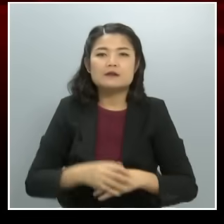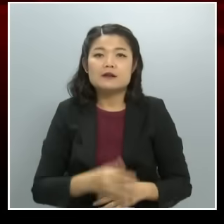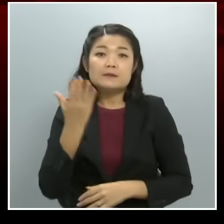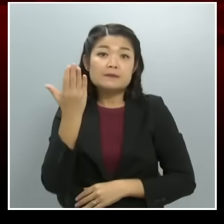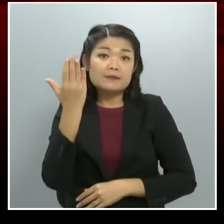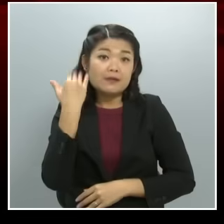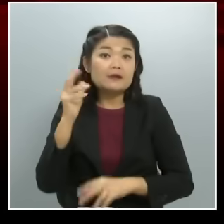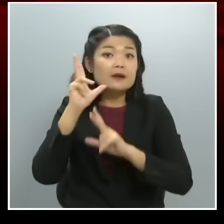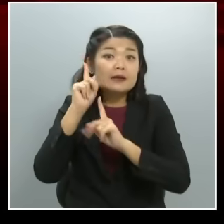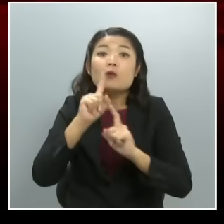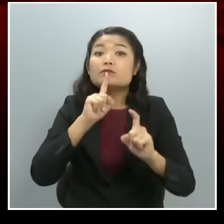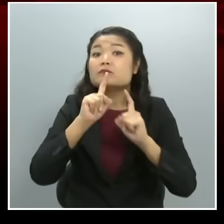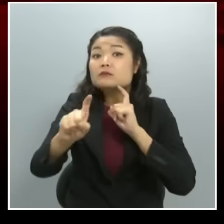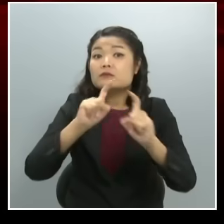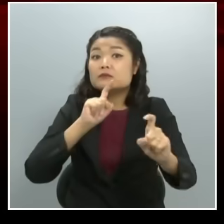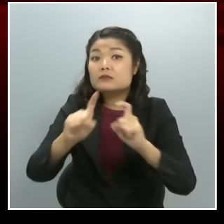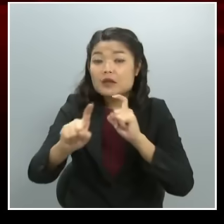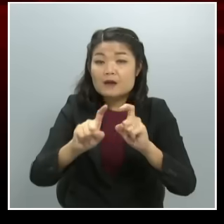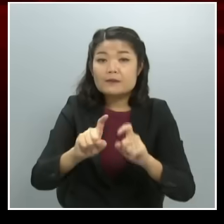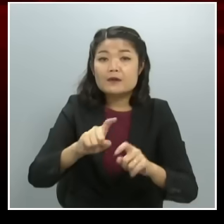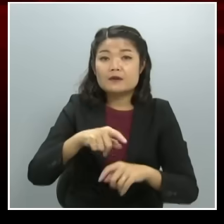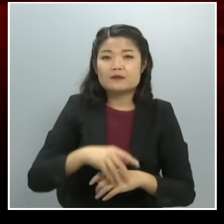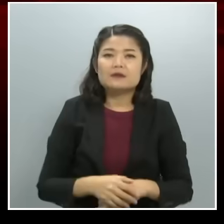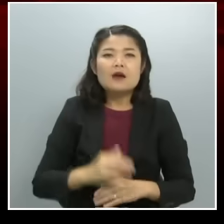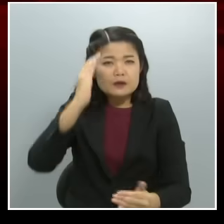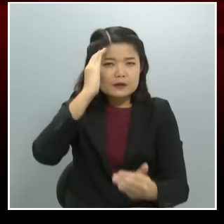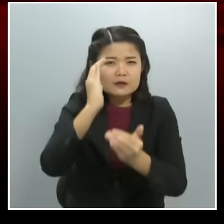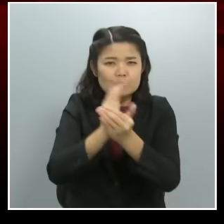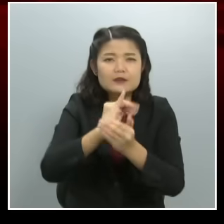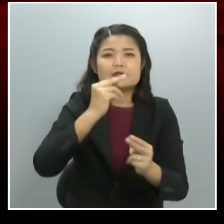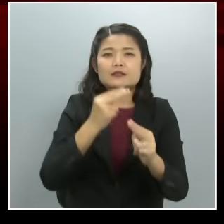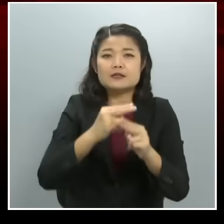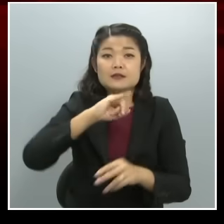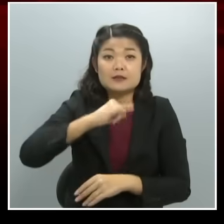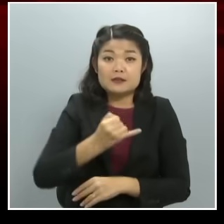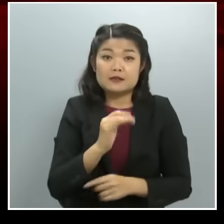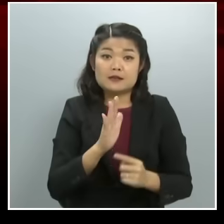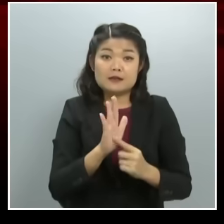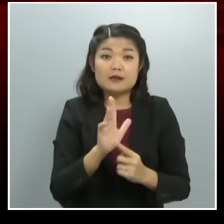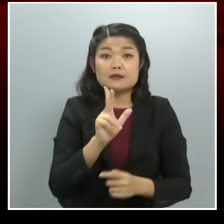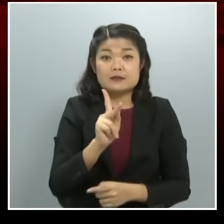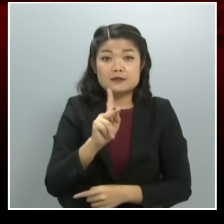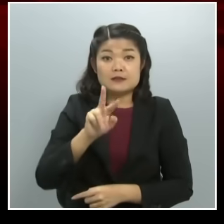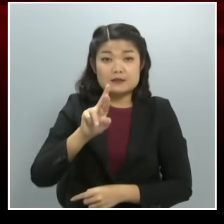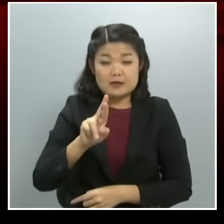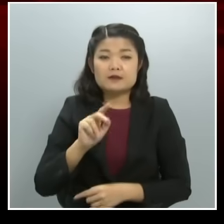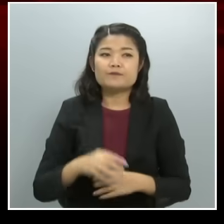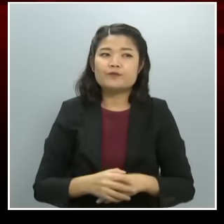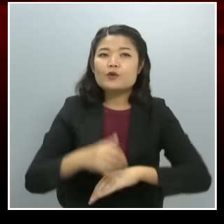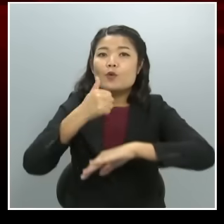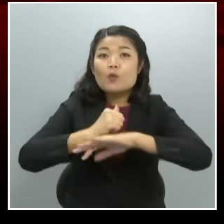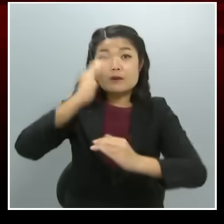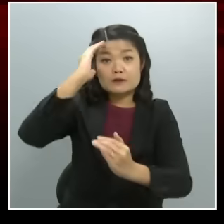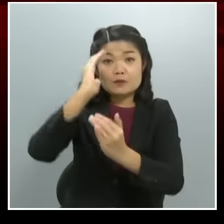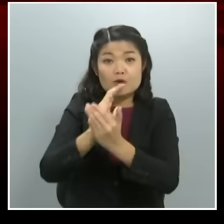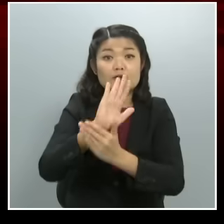าวได้สอบถามกับพลตำรวจตรีจักริจเครือสุนทรวณิชท่านผู้ชมฮะผู้บังคับการตำรวจภูธรนครปฐม